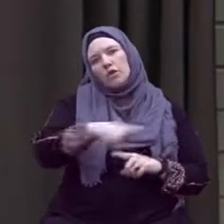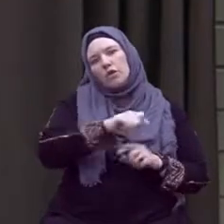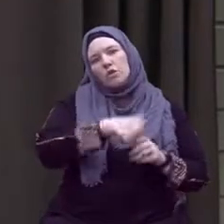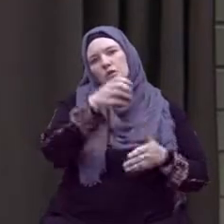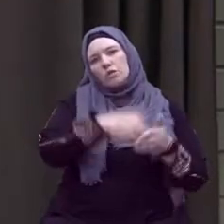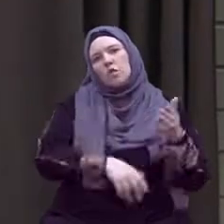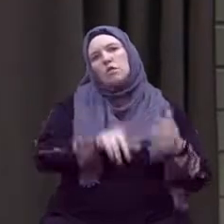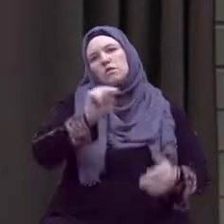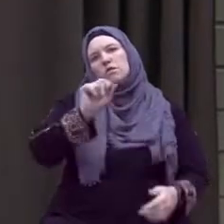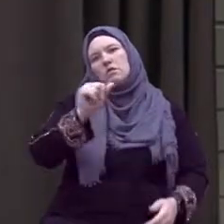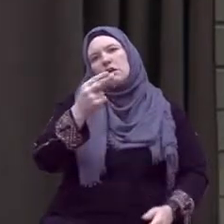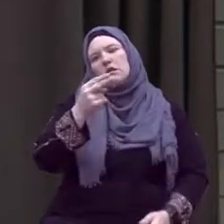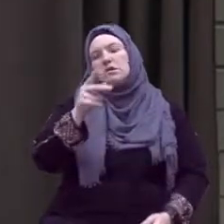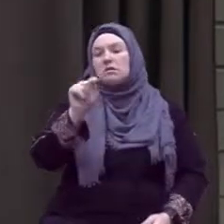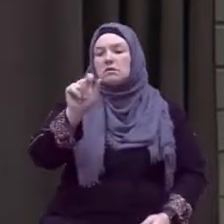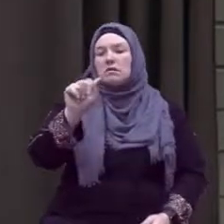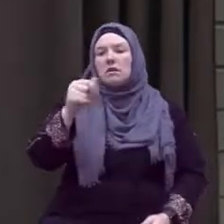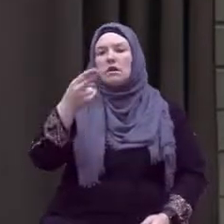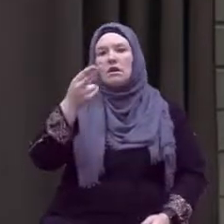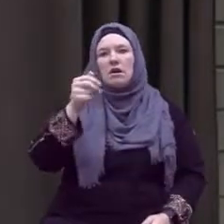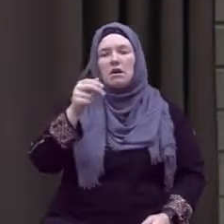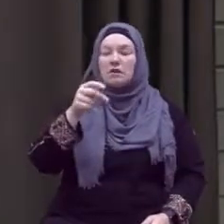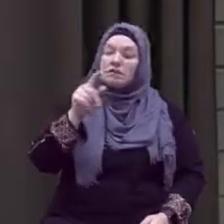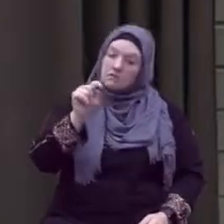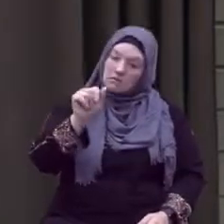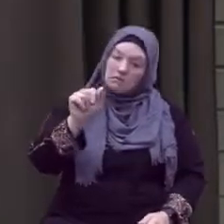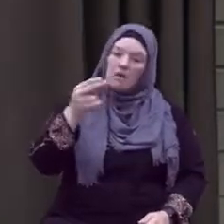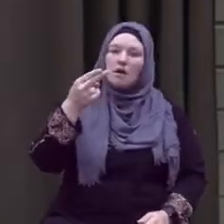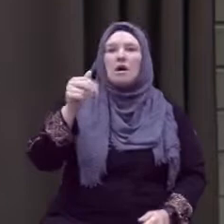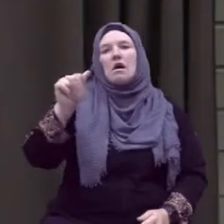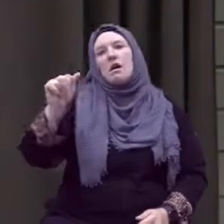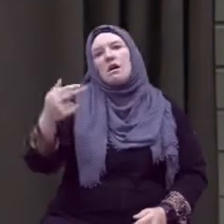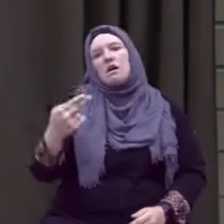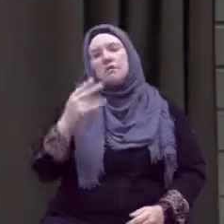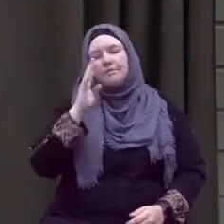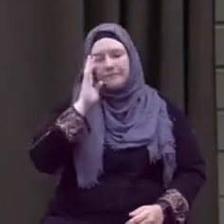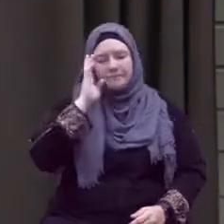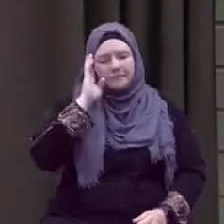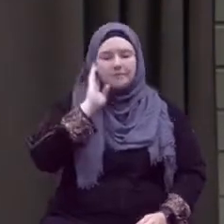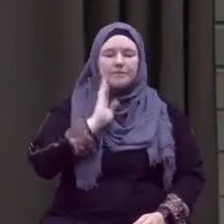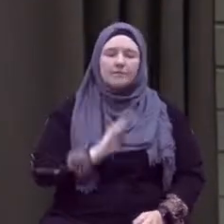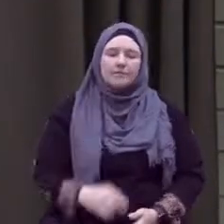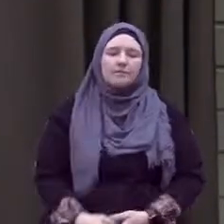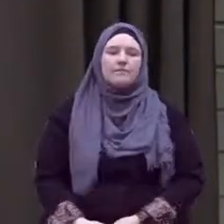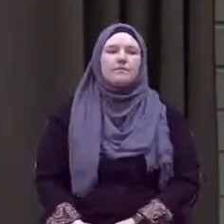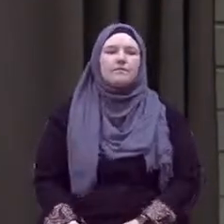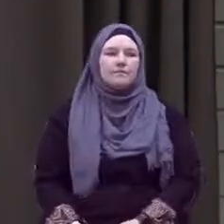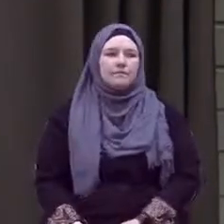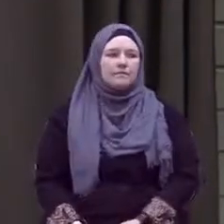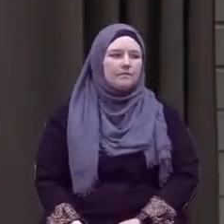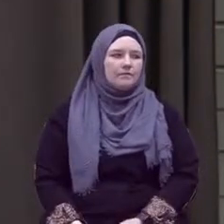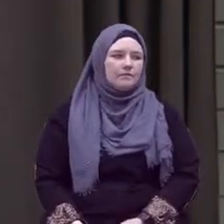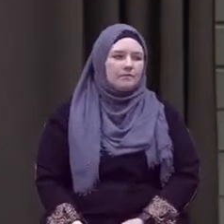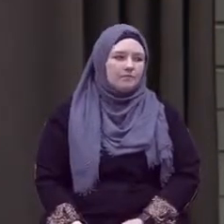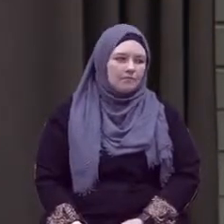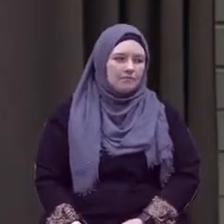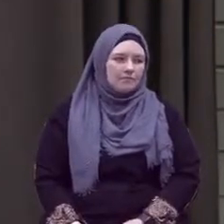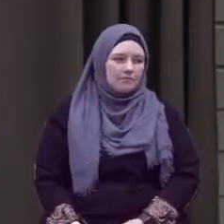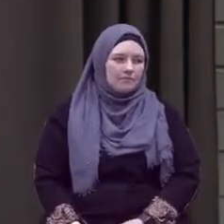Surah Taha. وَمَنْ أَعْرَضَ عَنْ ذِكْرِي فَإِنَّ لَهُ مَعِيشَةً